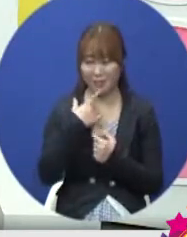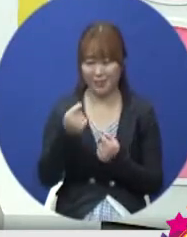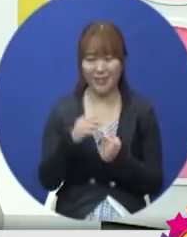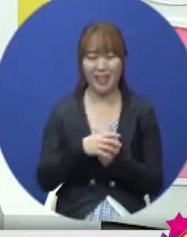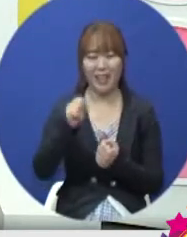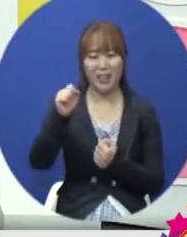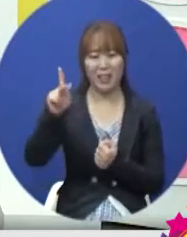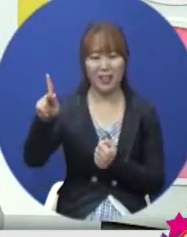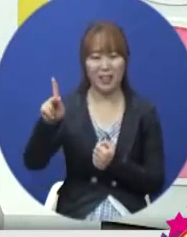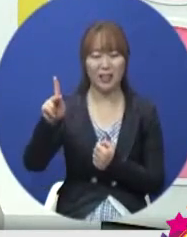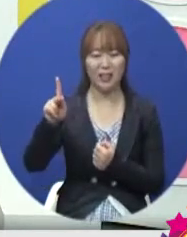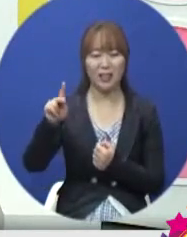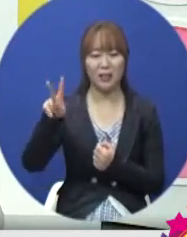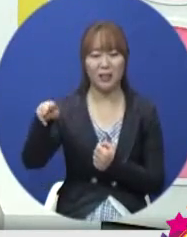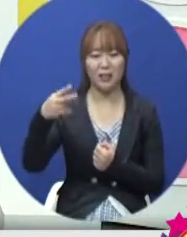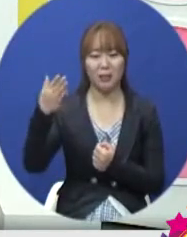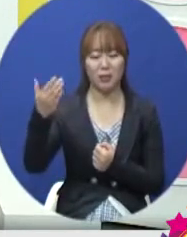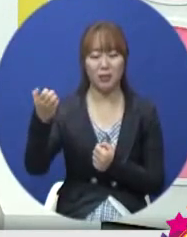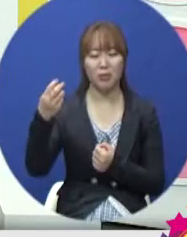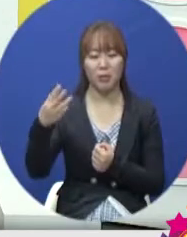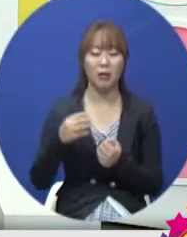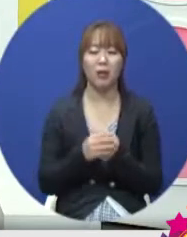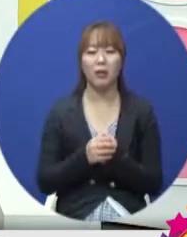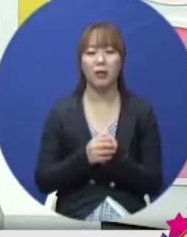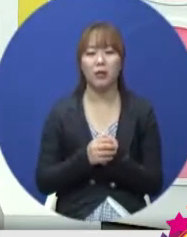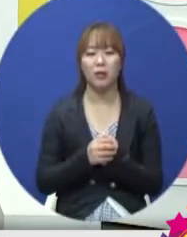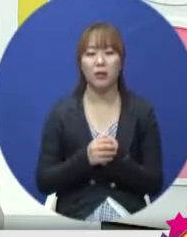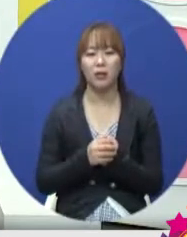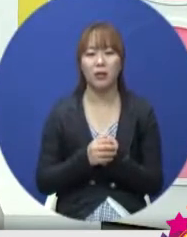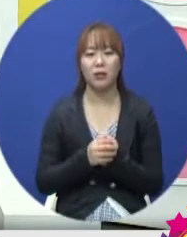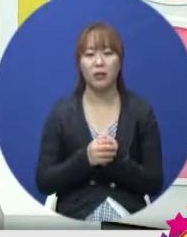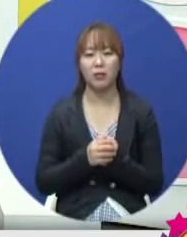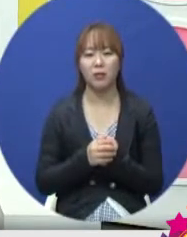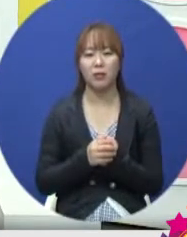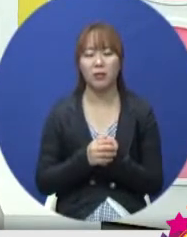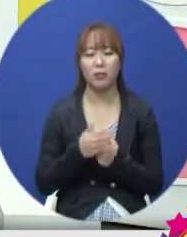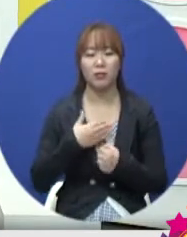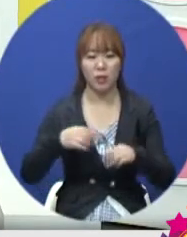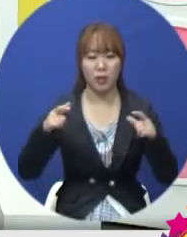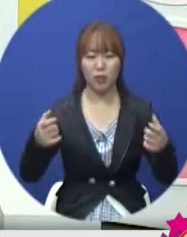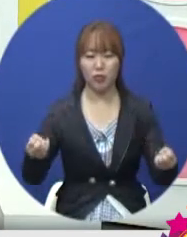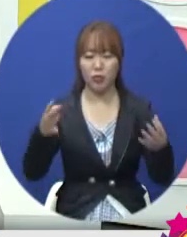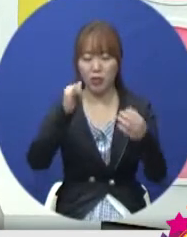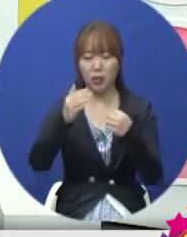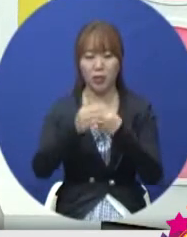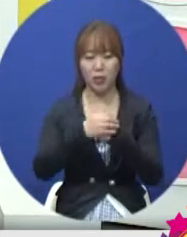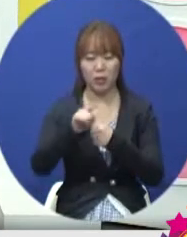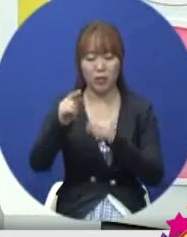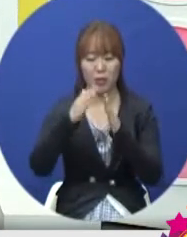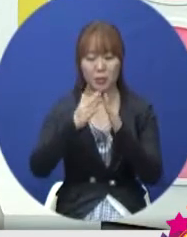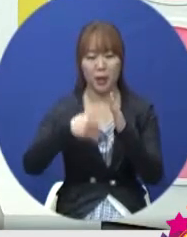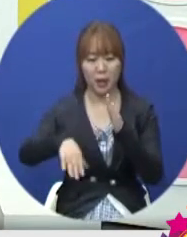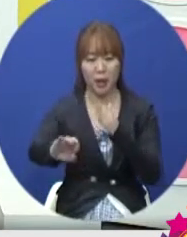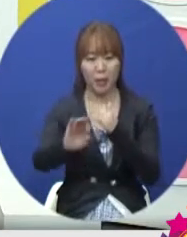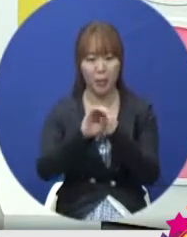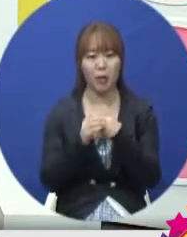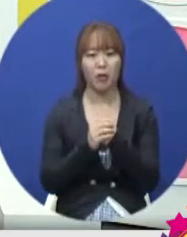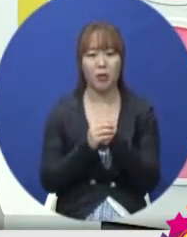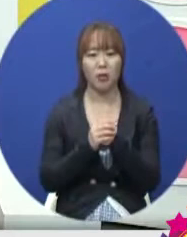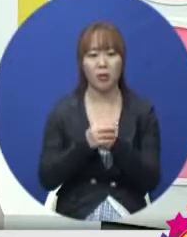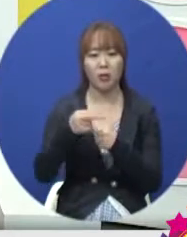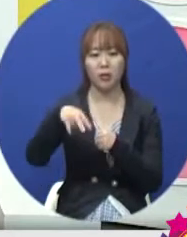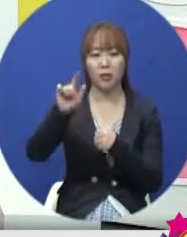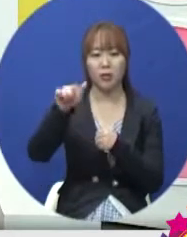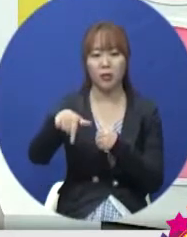그렇군요. SK. 그 제가 우리 그 지역에 축제가 있어서 내려와서 집에 가면은 네.